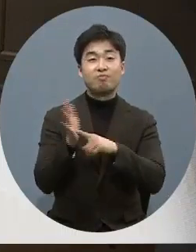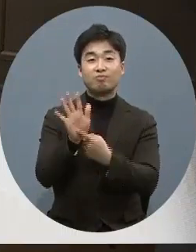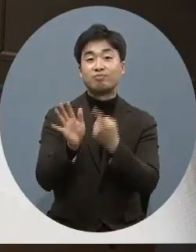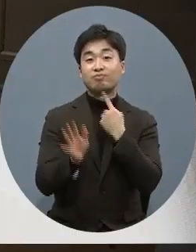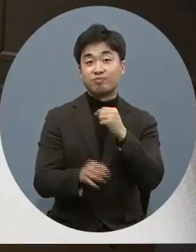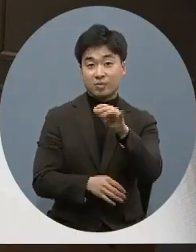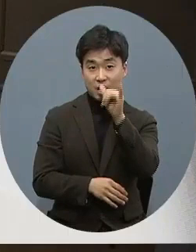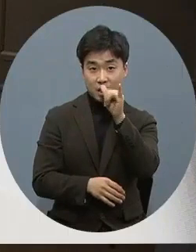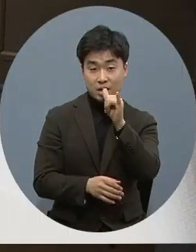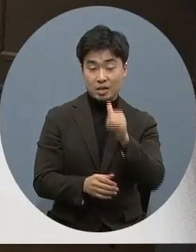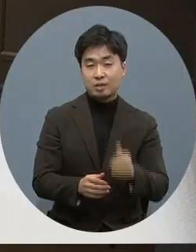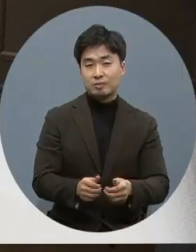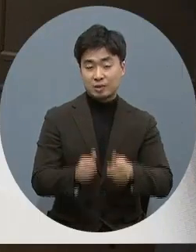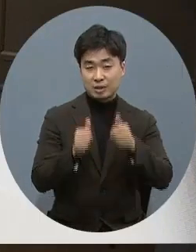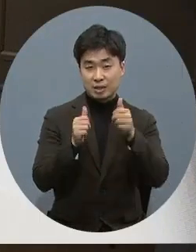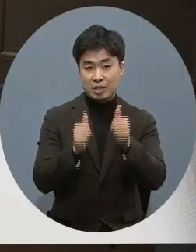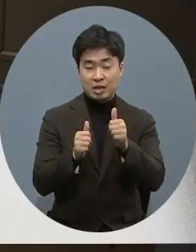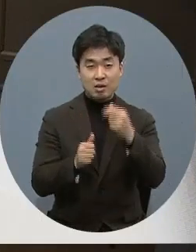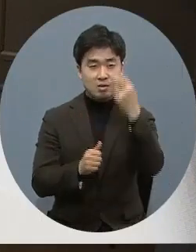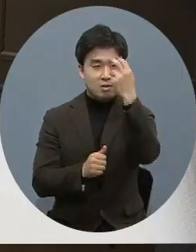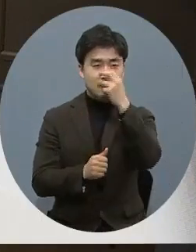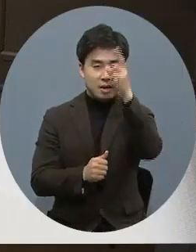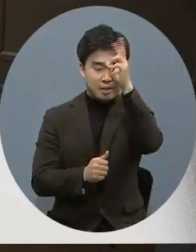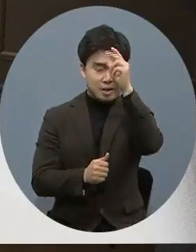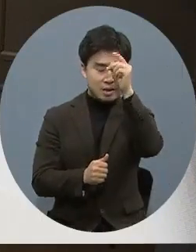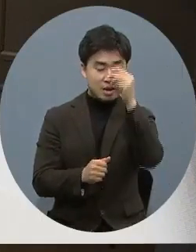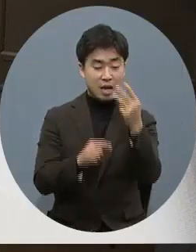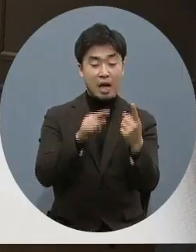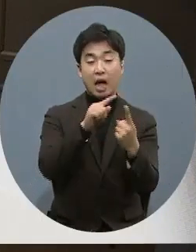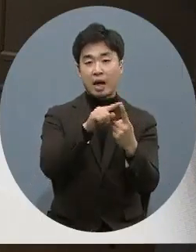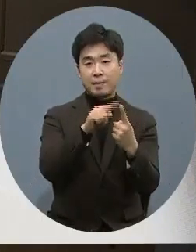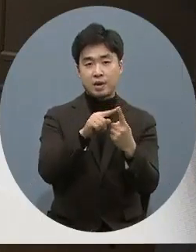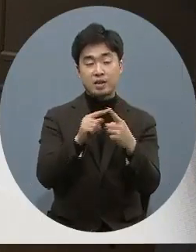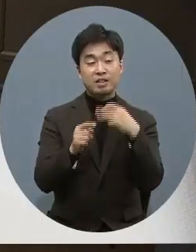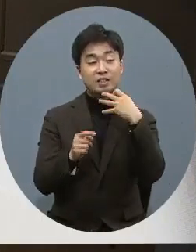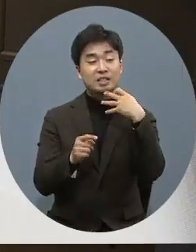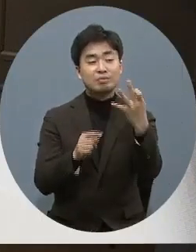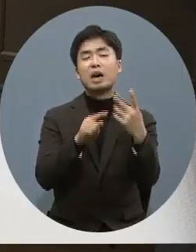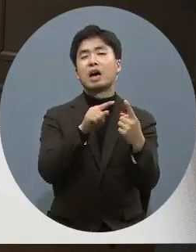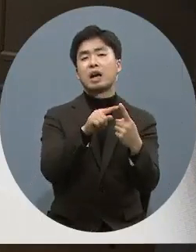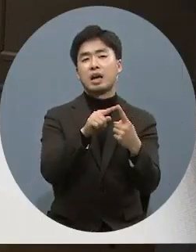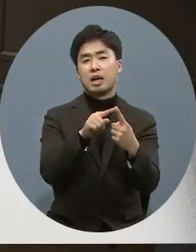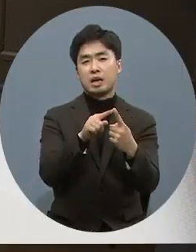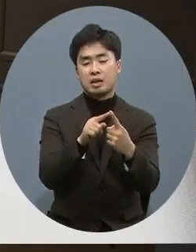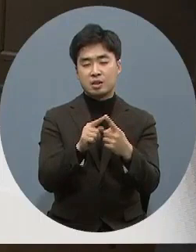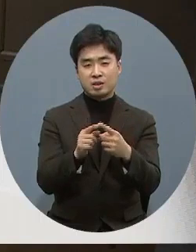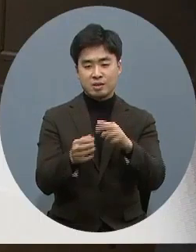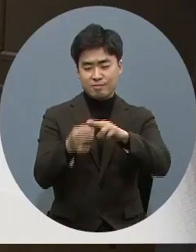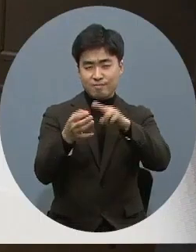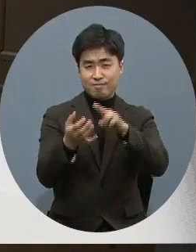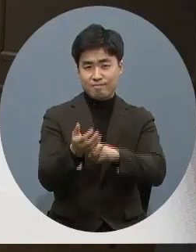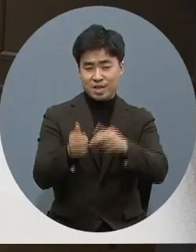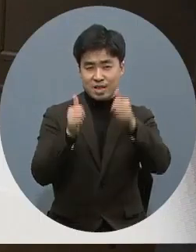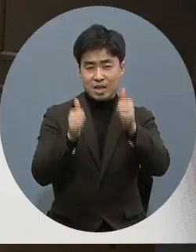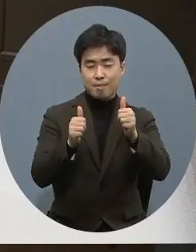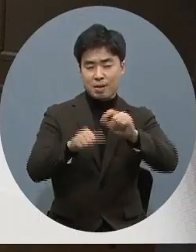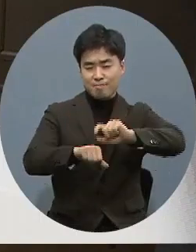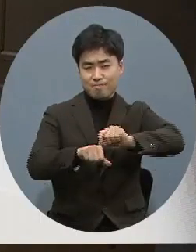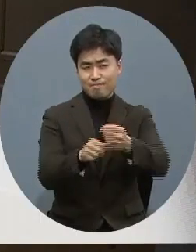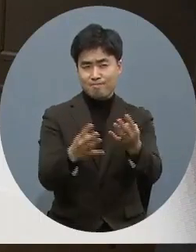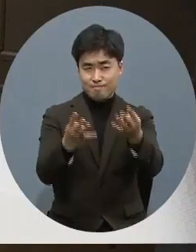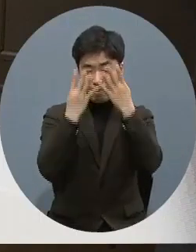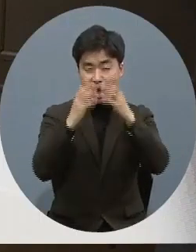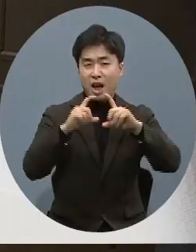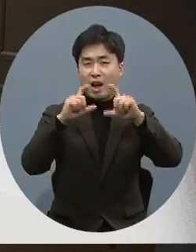드렸는데요이 사건에 대해 검찰이 유일하게 촉법 소년이 아니었던 가해자 한 명을 형사재판에 넘기고 징역형을